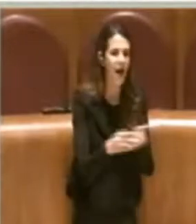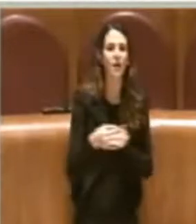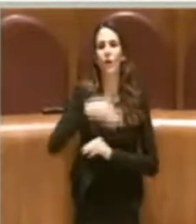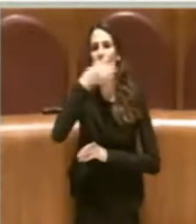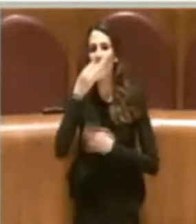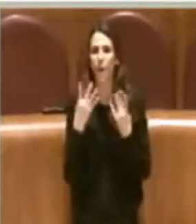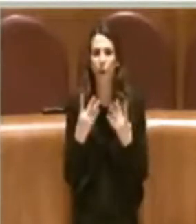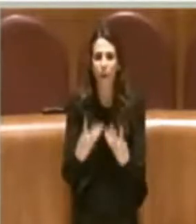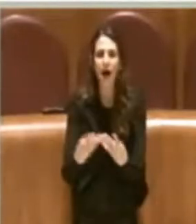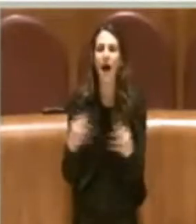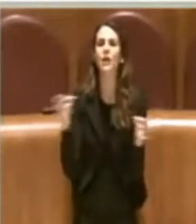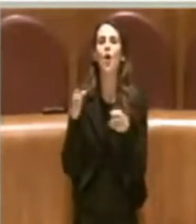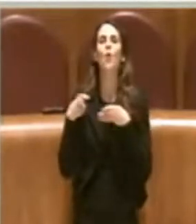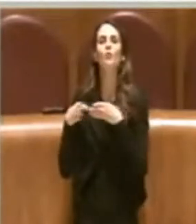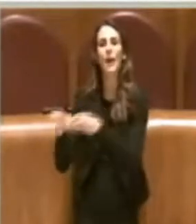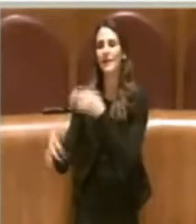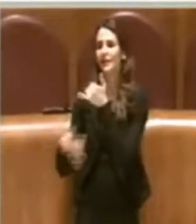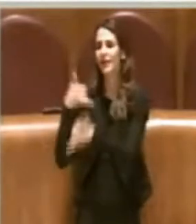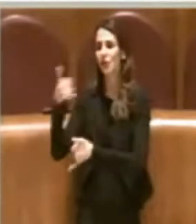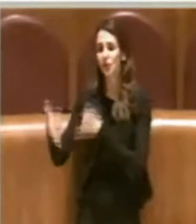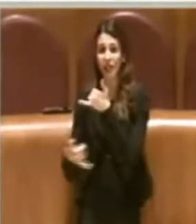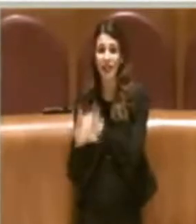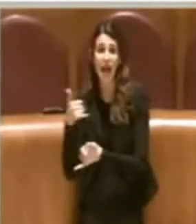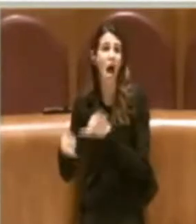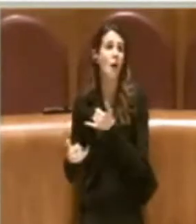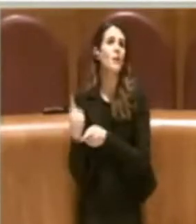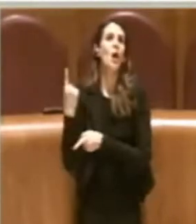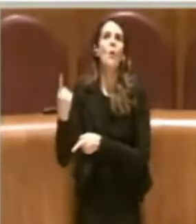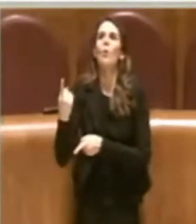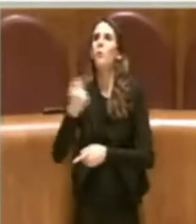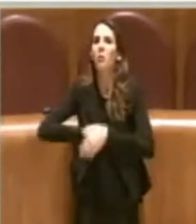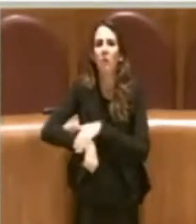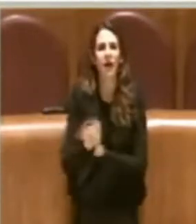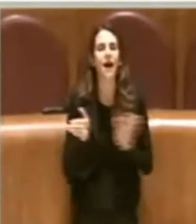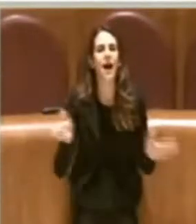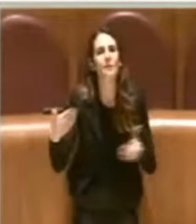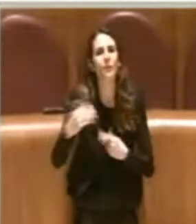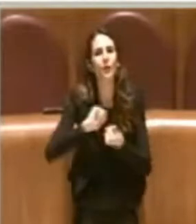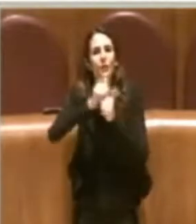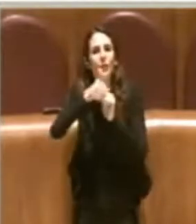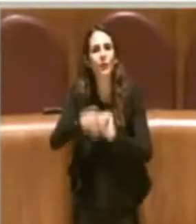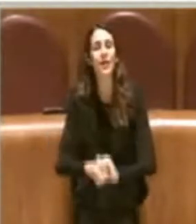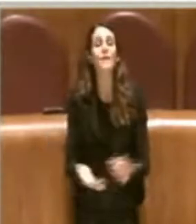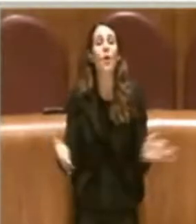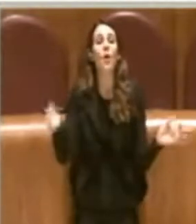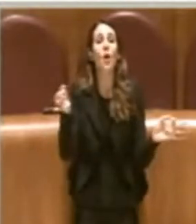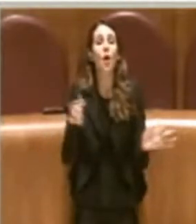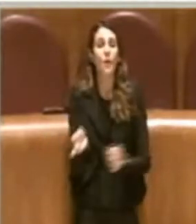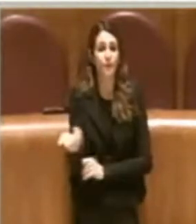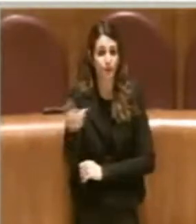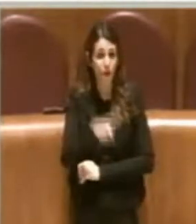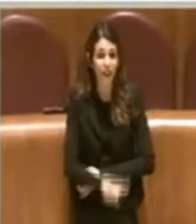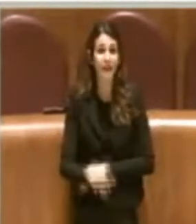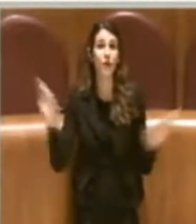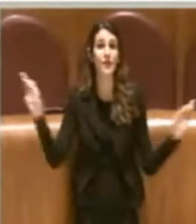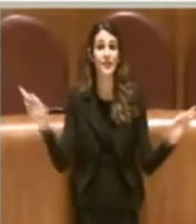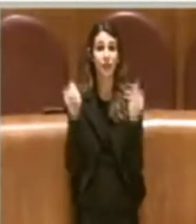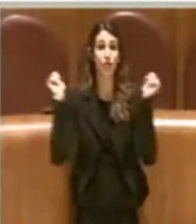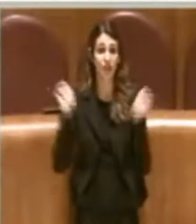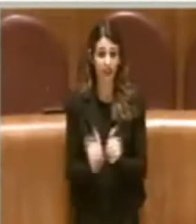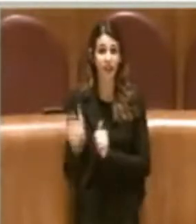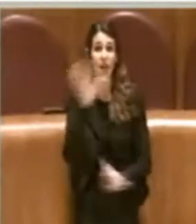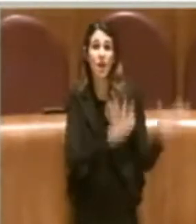un parco giochi, un campetto sportivo, perché fino a che la cittadinanza non è informata e non lo